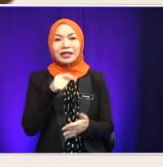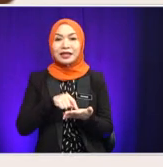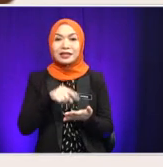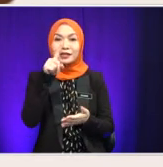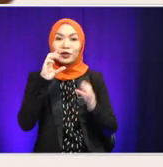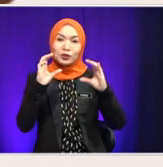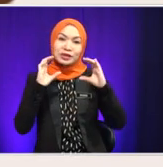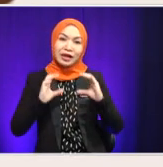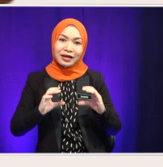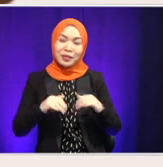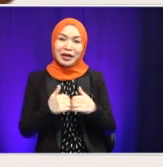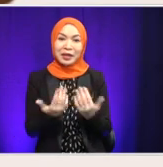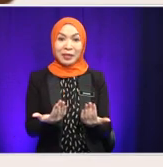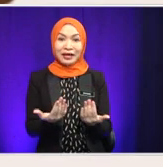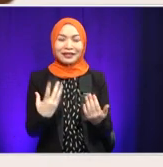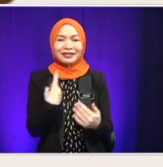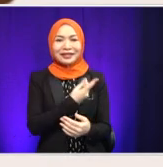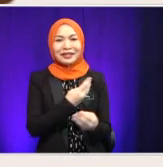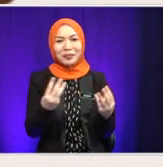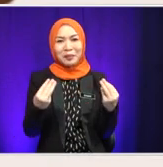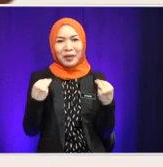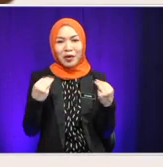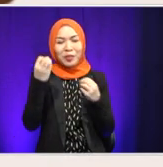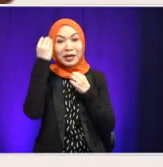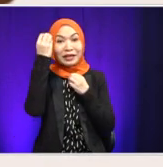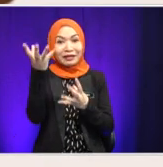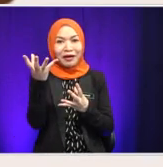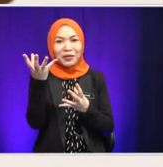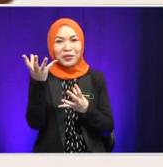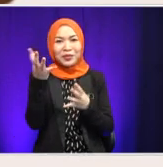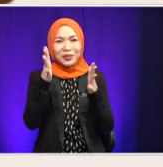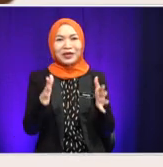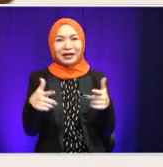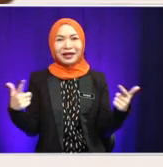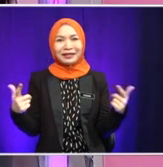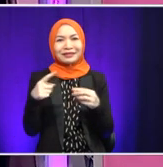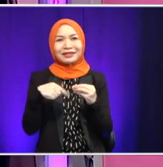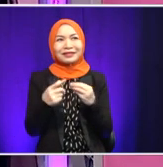mempromosi negara kita di peringkat antara bangsa Ya betul